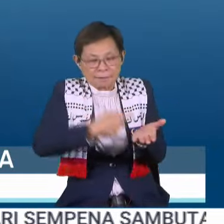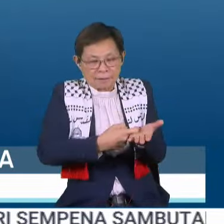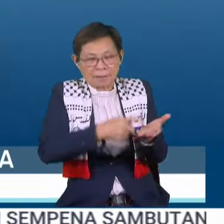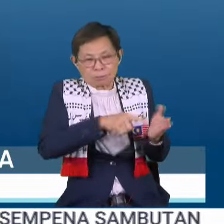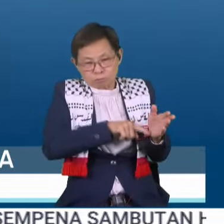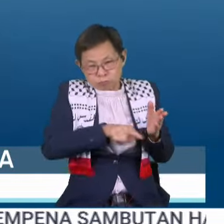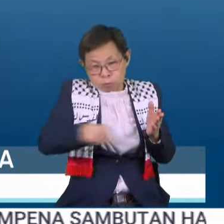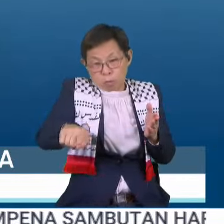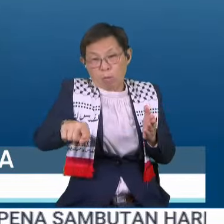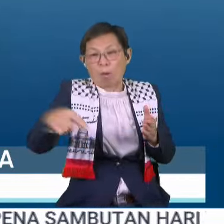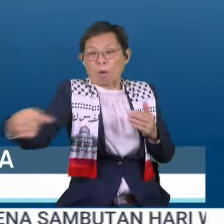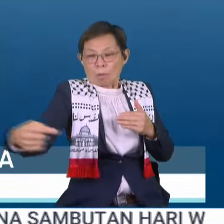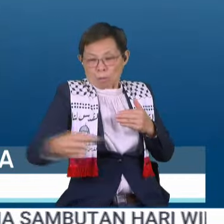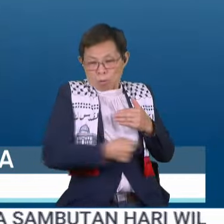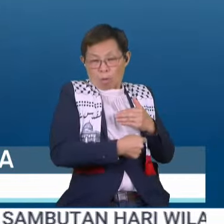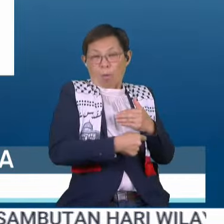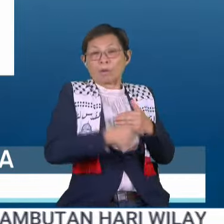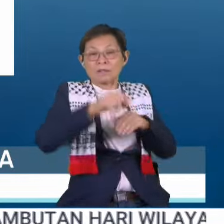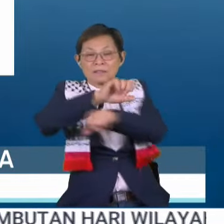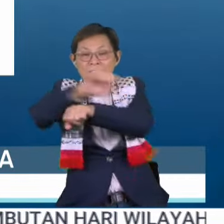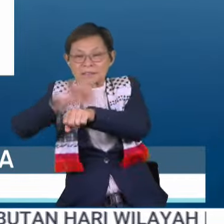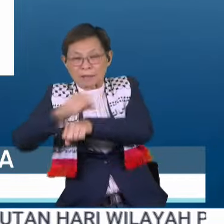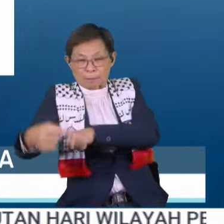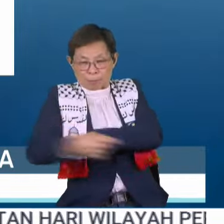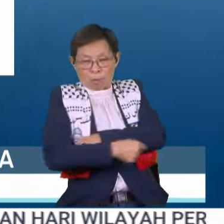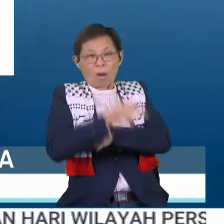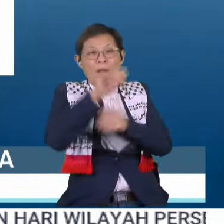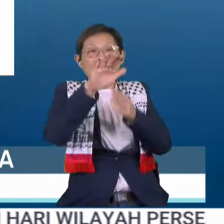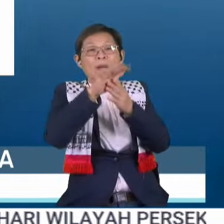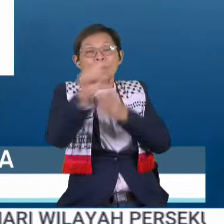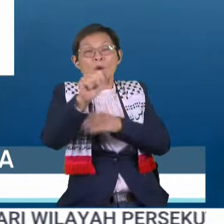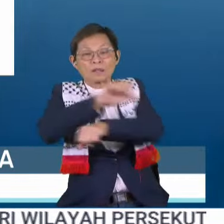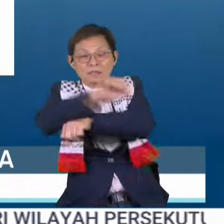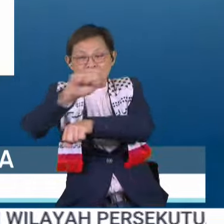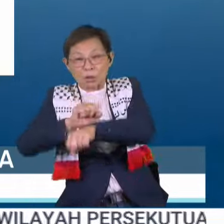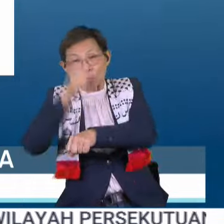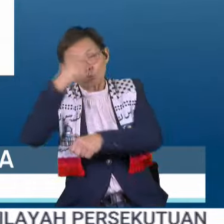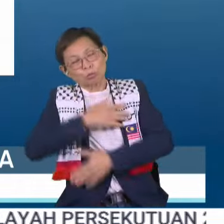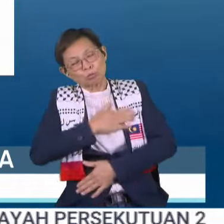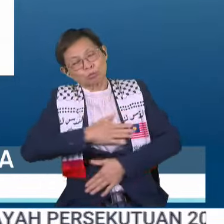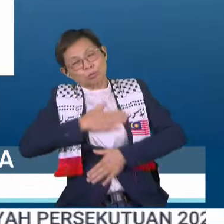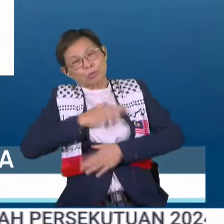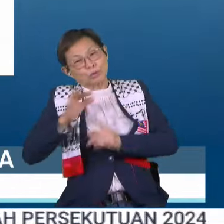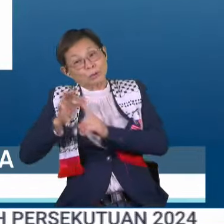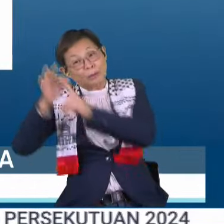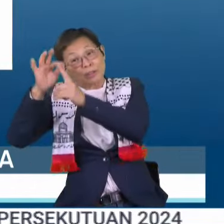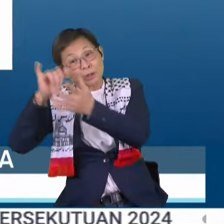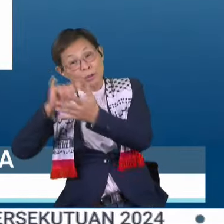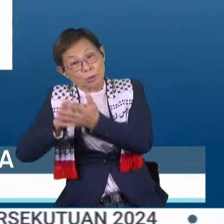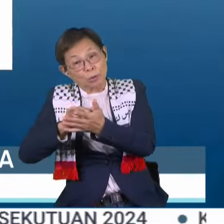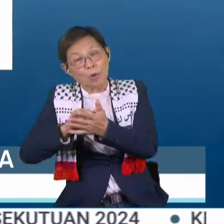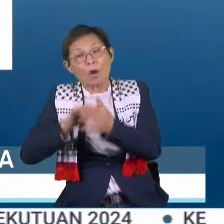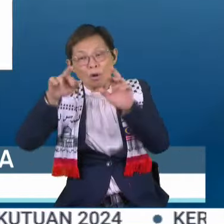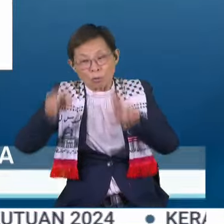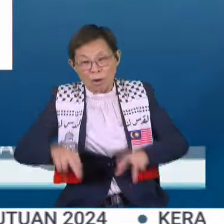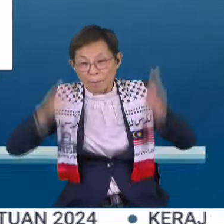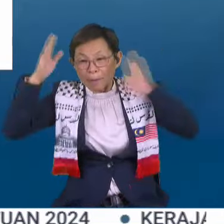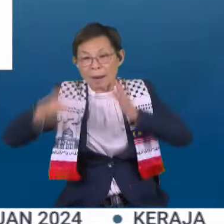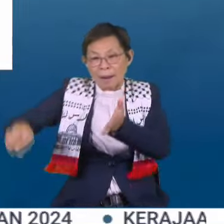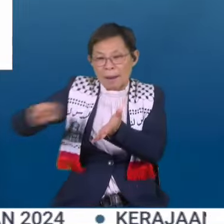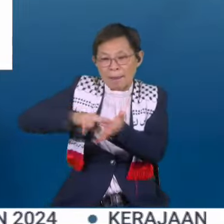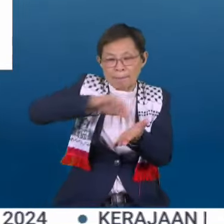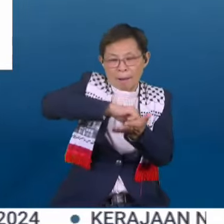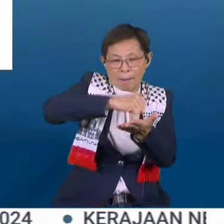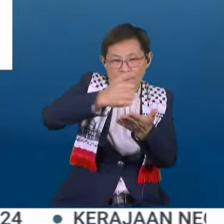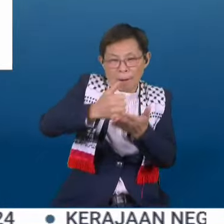sehala dari wood ke GB Central berharga 5 Singapura bagi menikmati keistimewaan itu warg neegara Malaysia perlu mendaftar